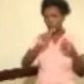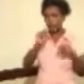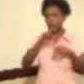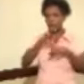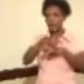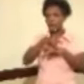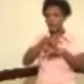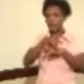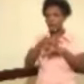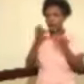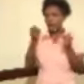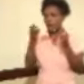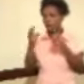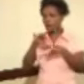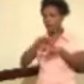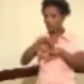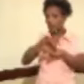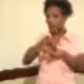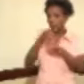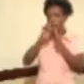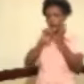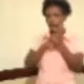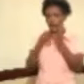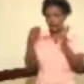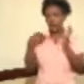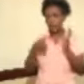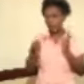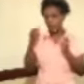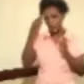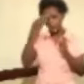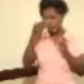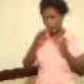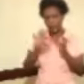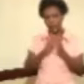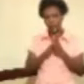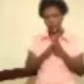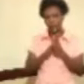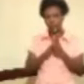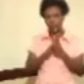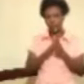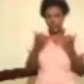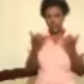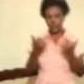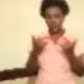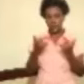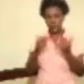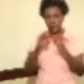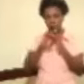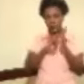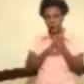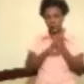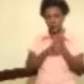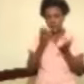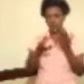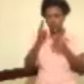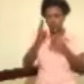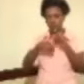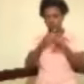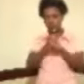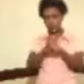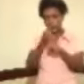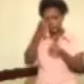guetteur, qui quantité telle que le gagnait, et l'équité, par exemple, les municipalités, et ça, c'est deux articles de la Constitution